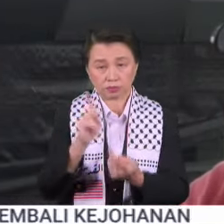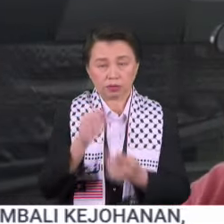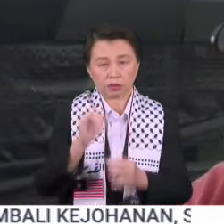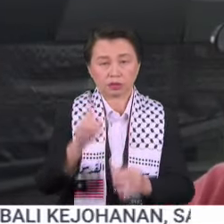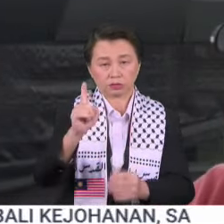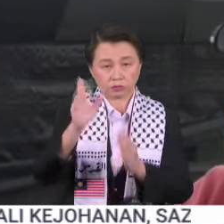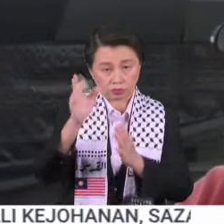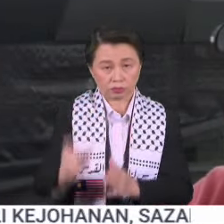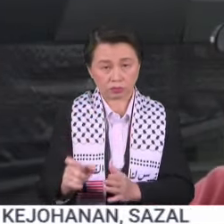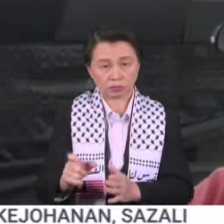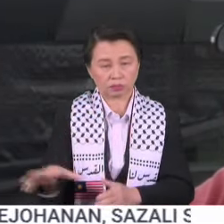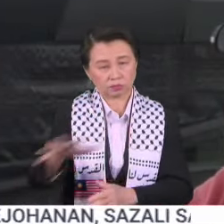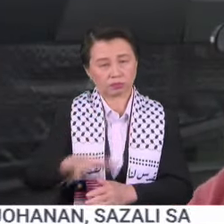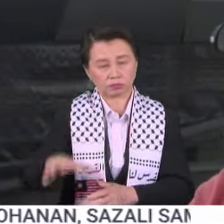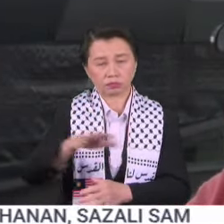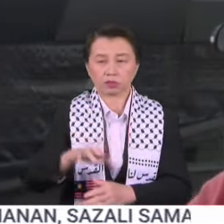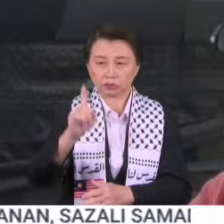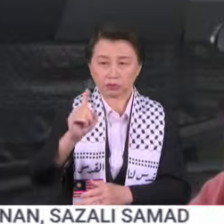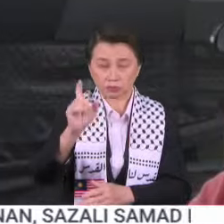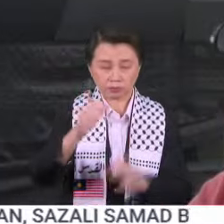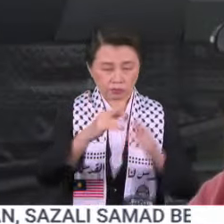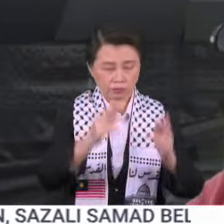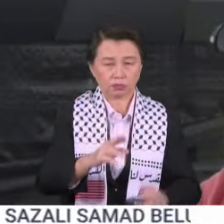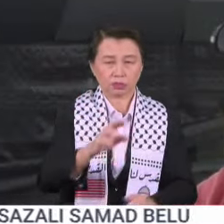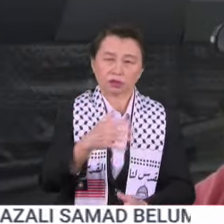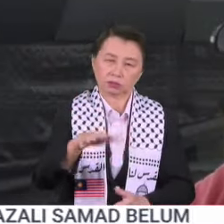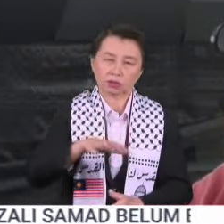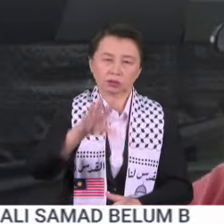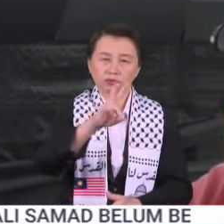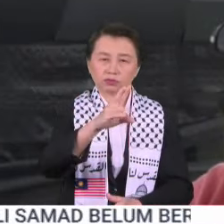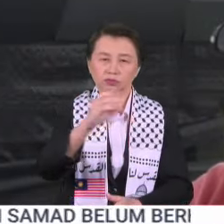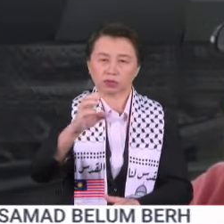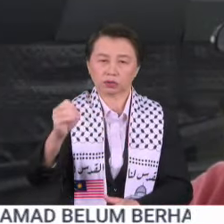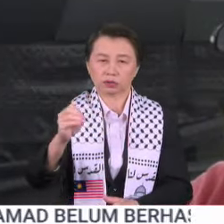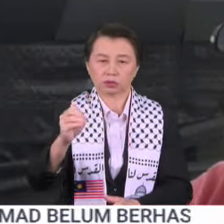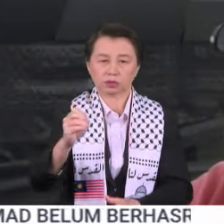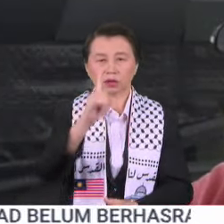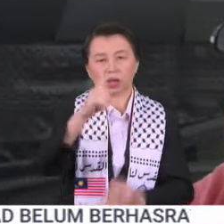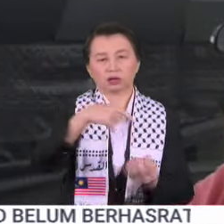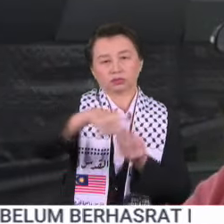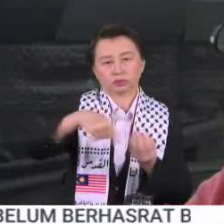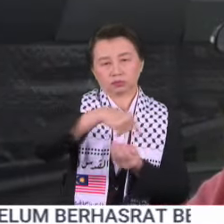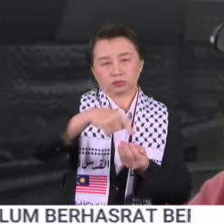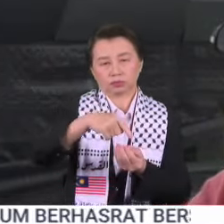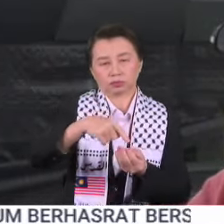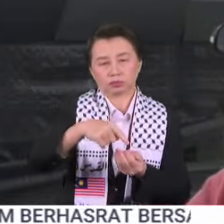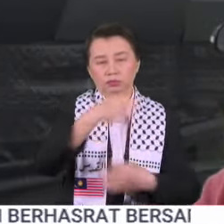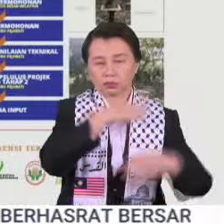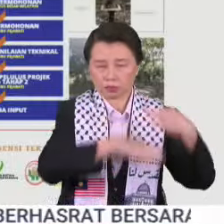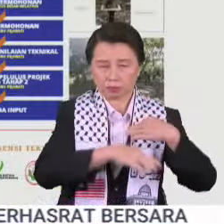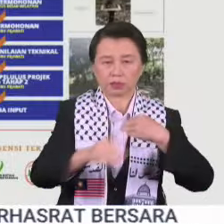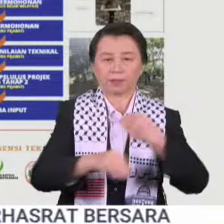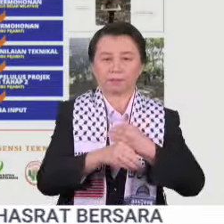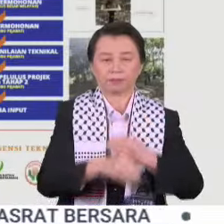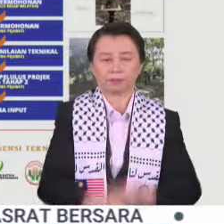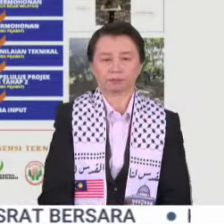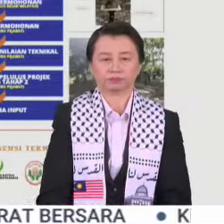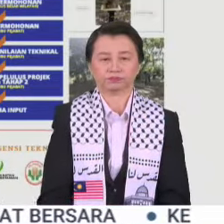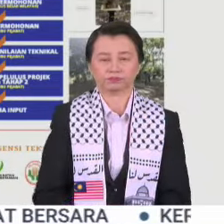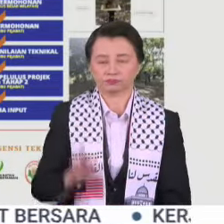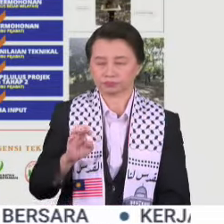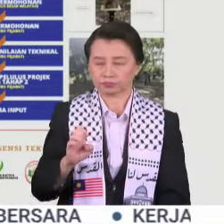satu macam saya ni, lebih kurang dalam RM700 lah, satu pusingan. Pendapatan tambahan kami.